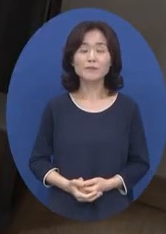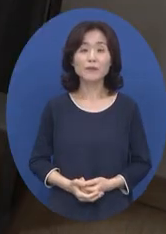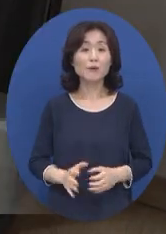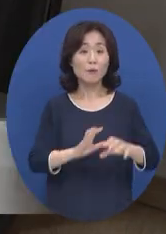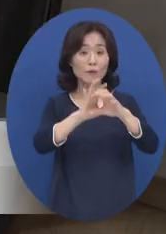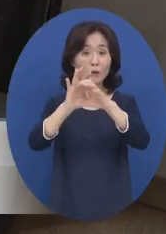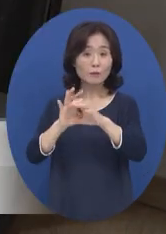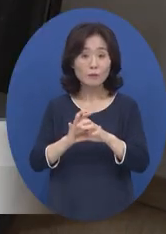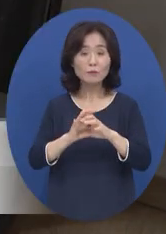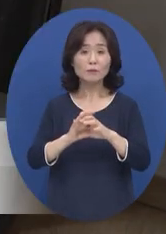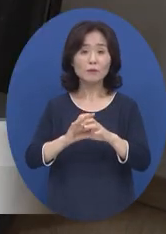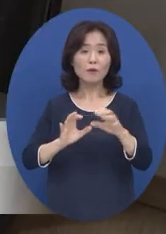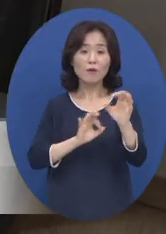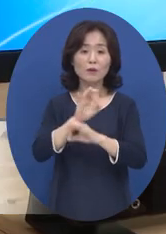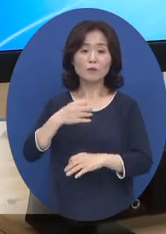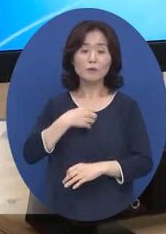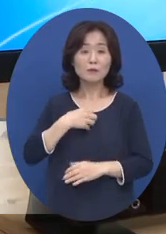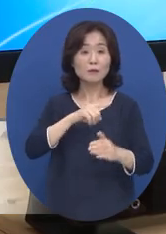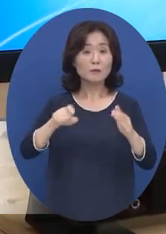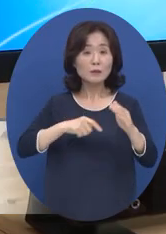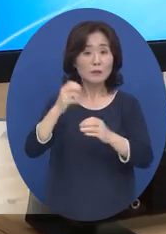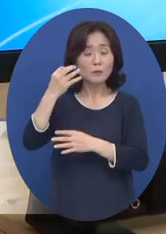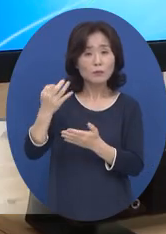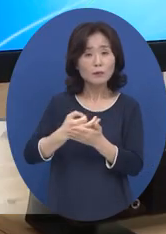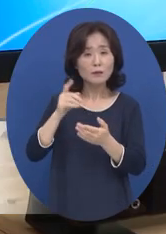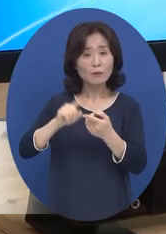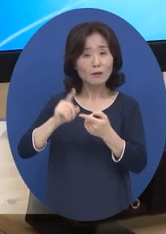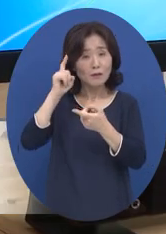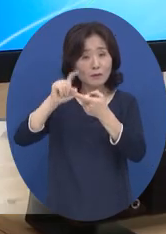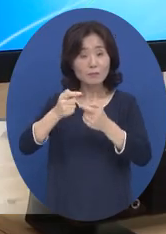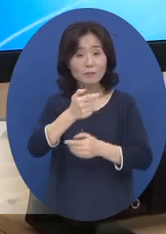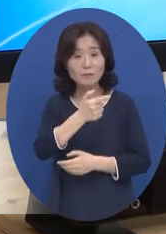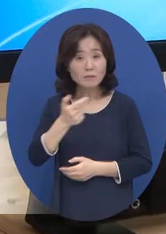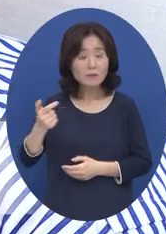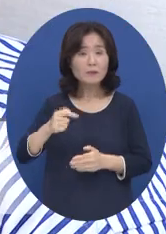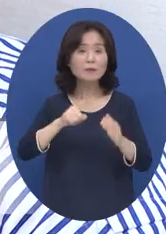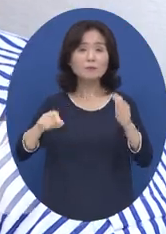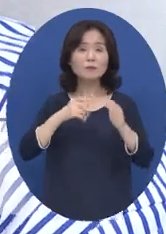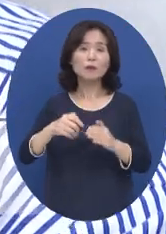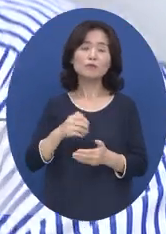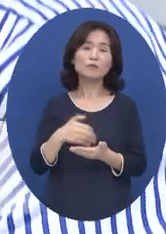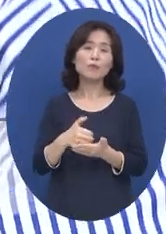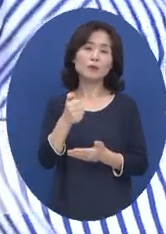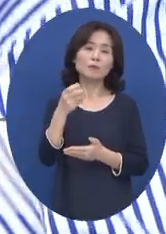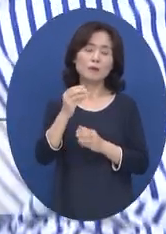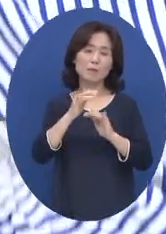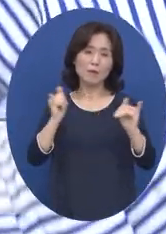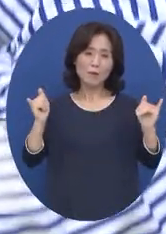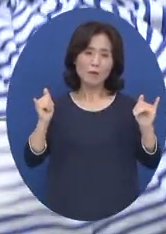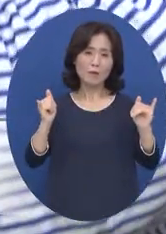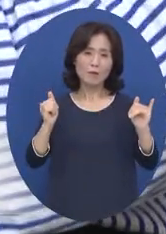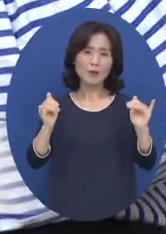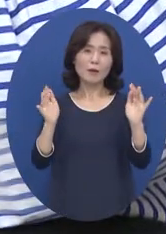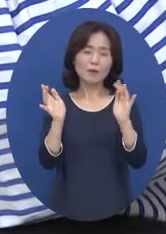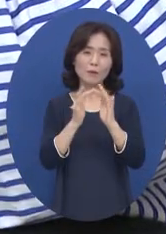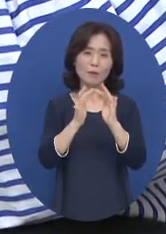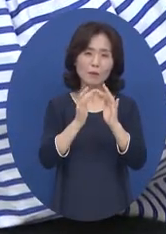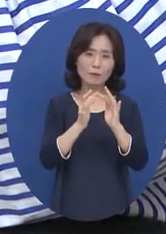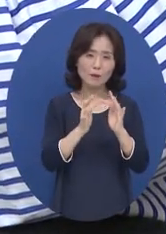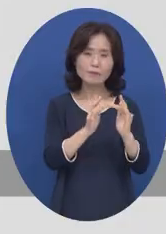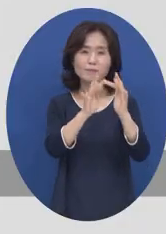코론 알고 경제위기 속 기본소득 에 대한 뜨거운 관심 아래 총 50여명의 방문객들이 온라인 방 남의